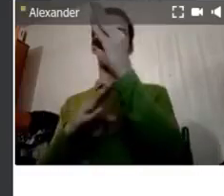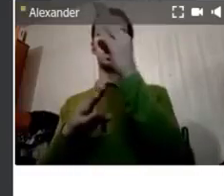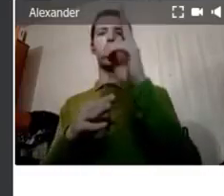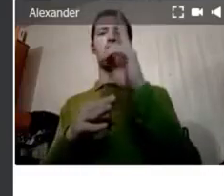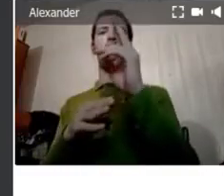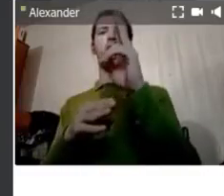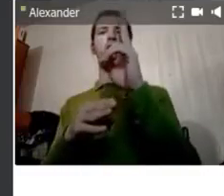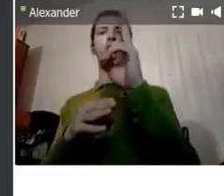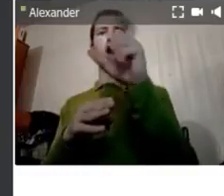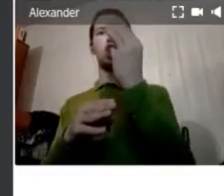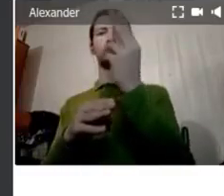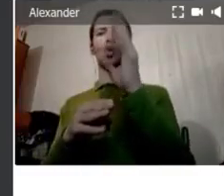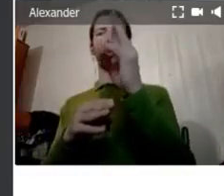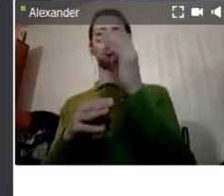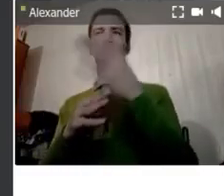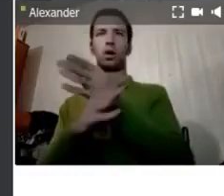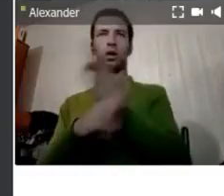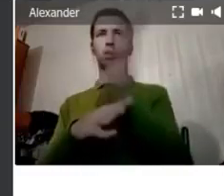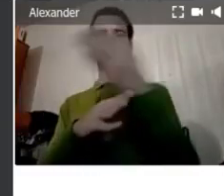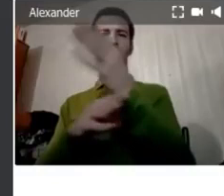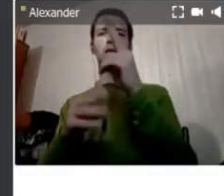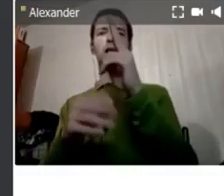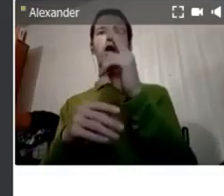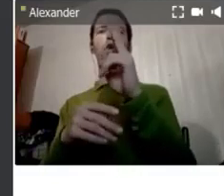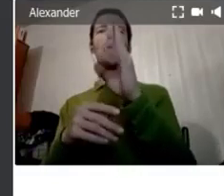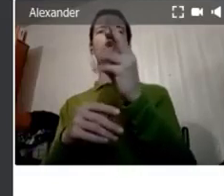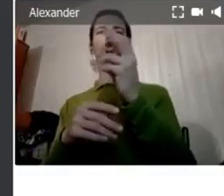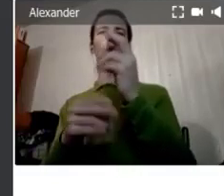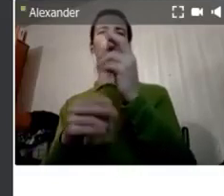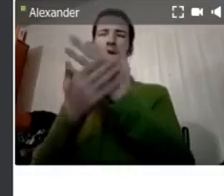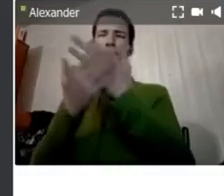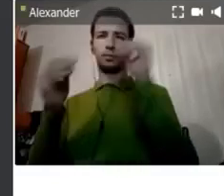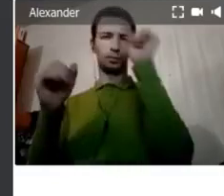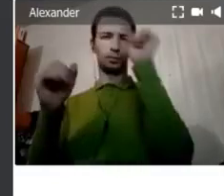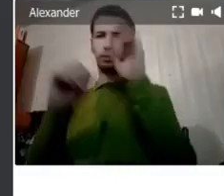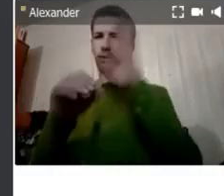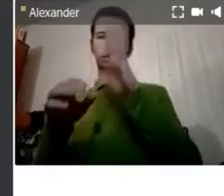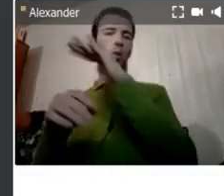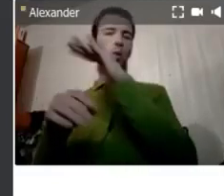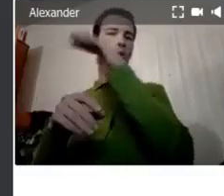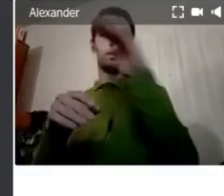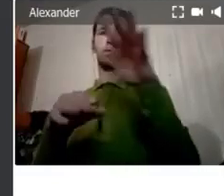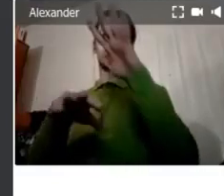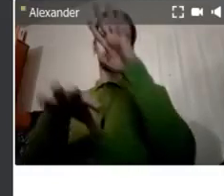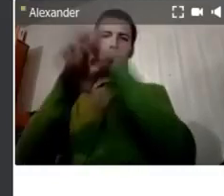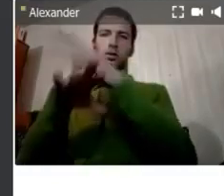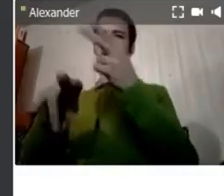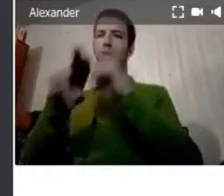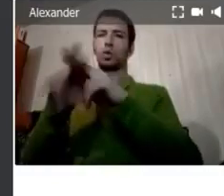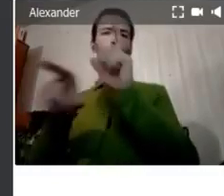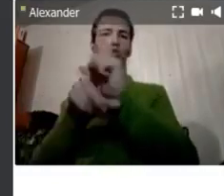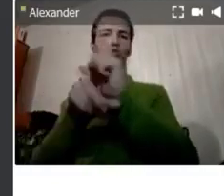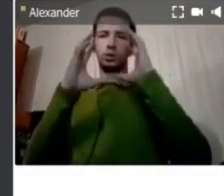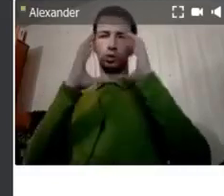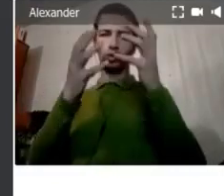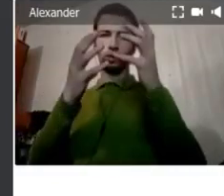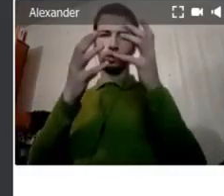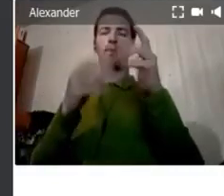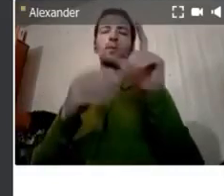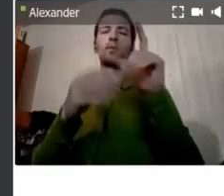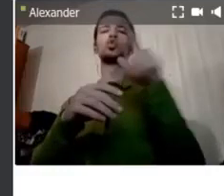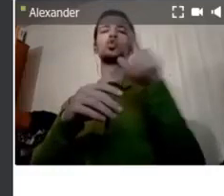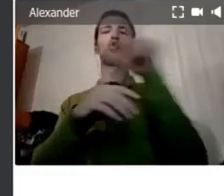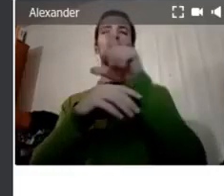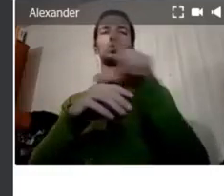грамотно. И один из таких наших главных, наверное, партнеров, да, это банк Сантандер, это испанский банк,